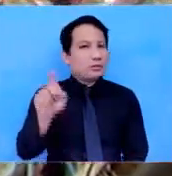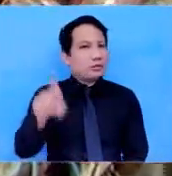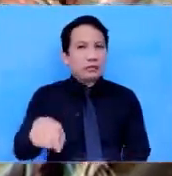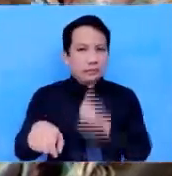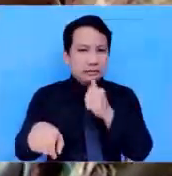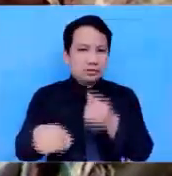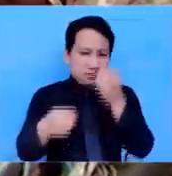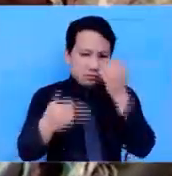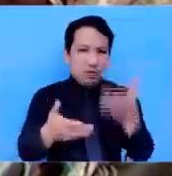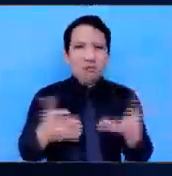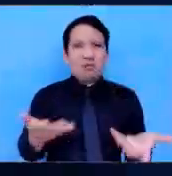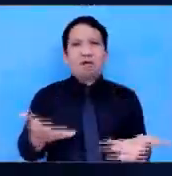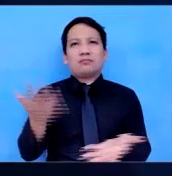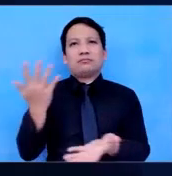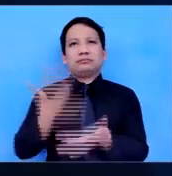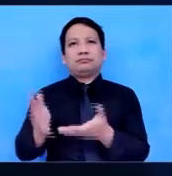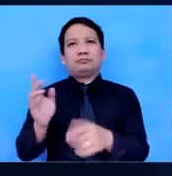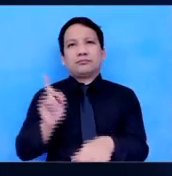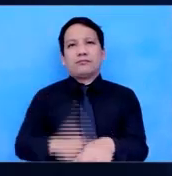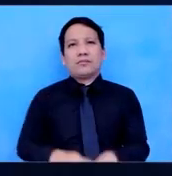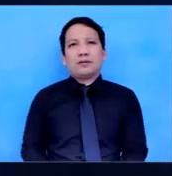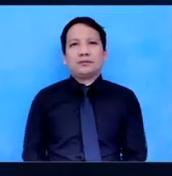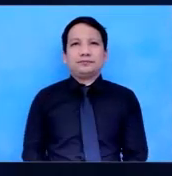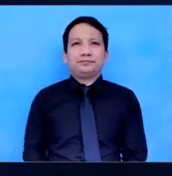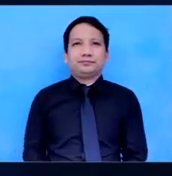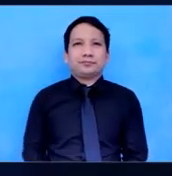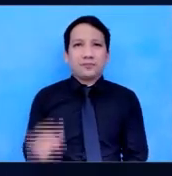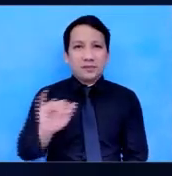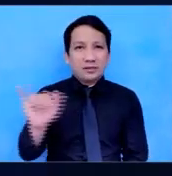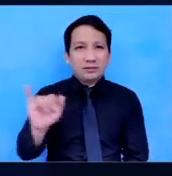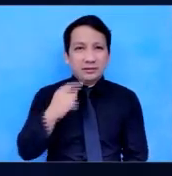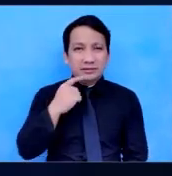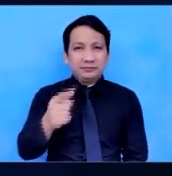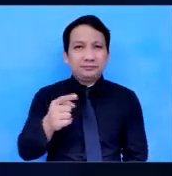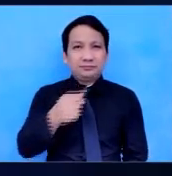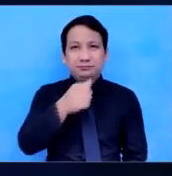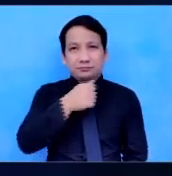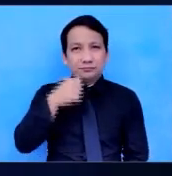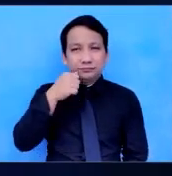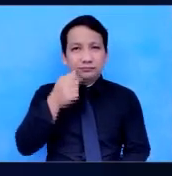wala ring mangyayari. Patulad ng ibang